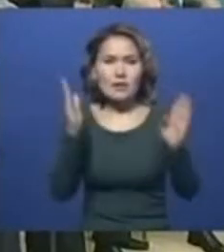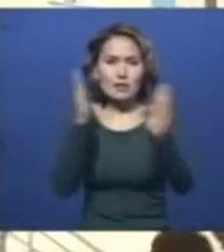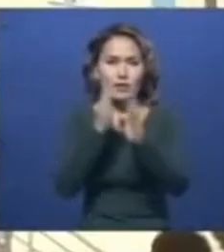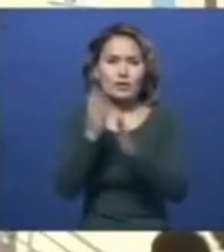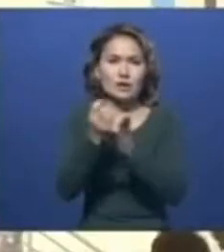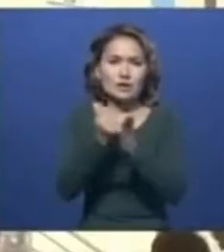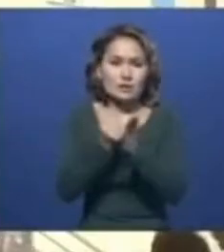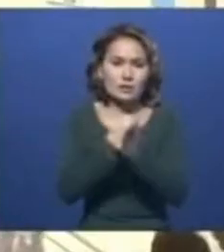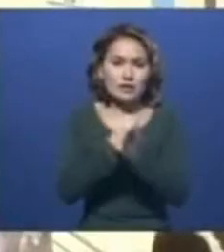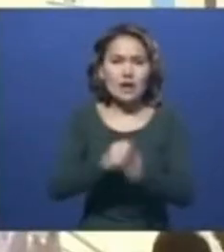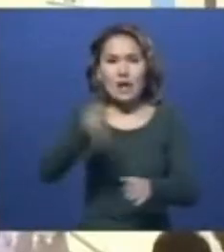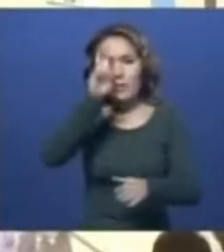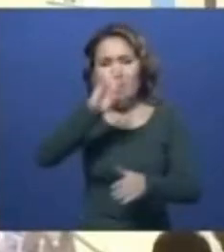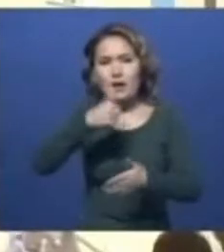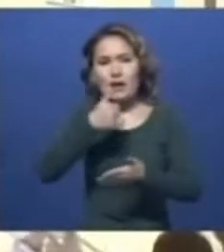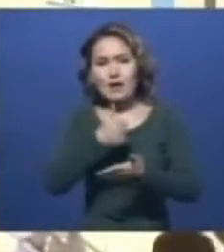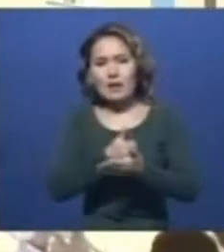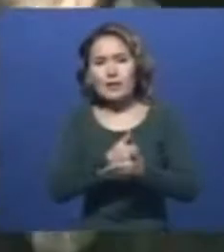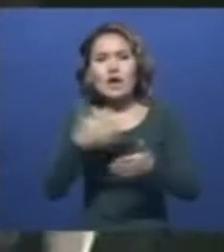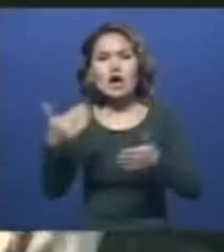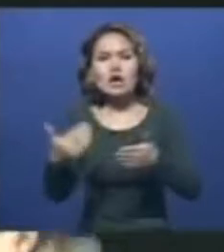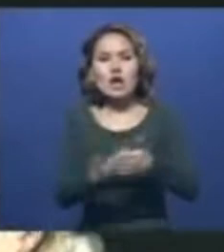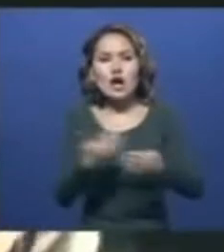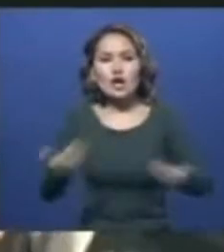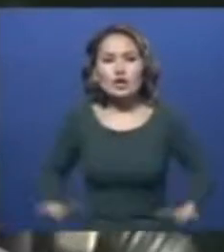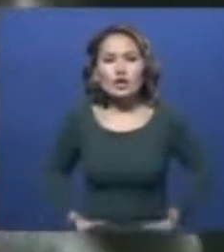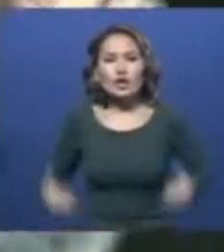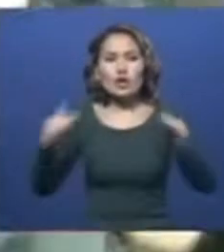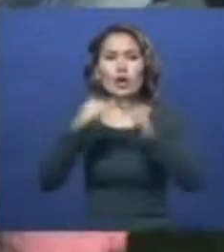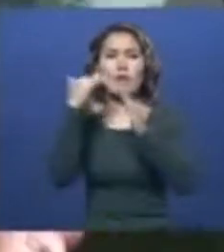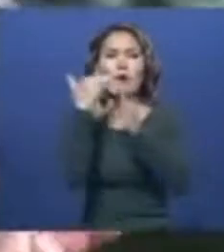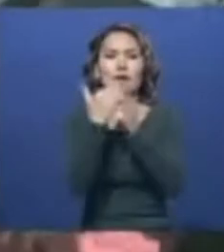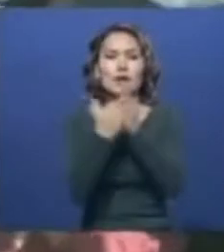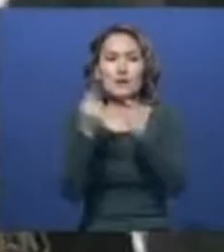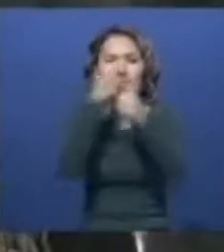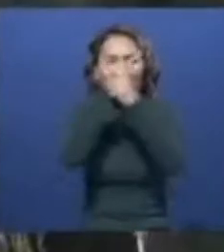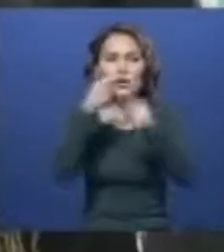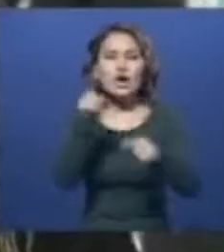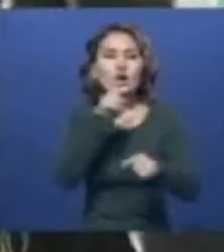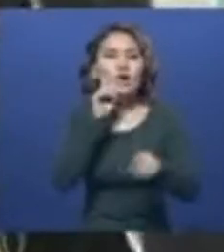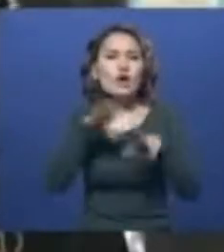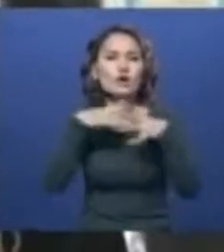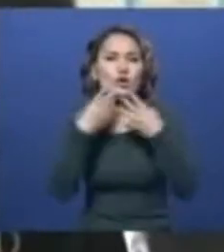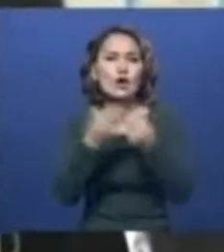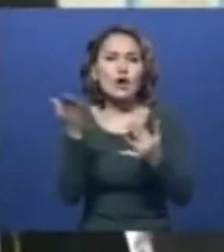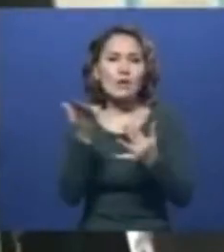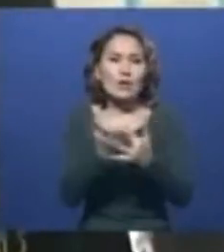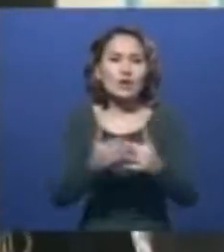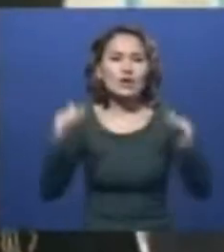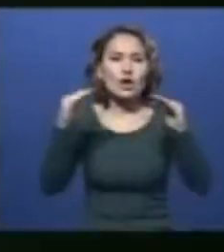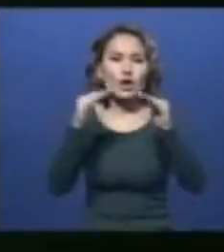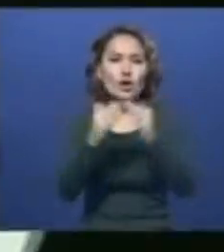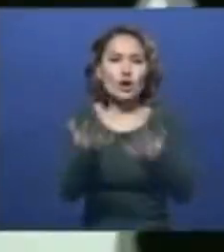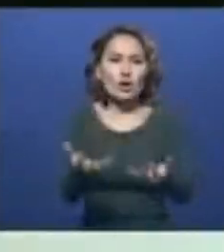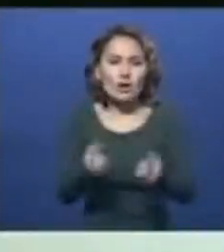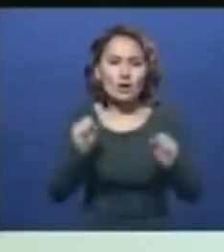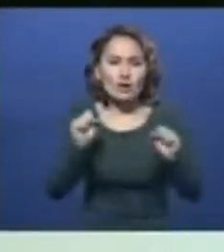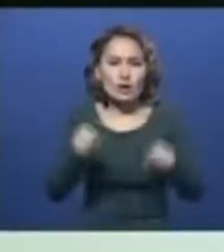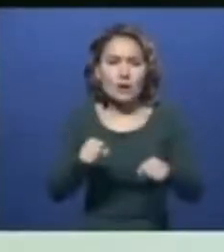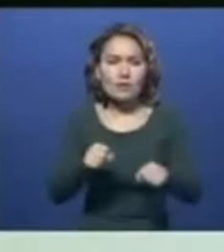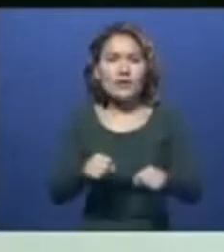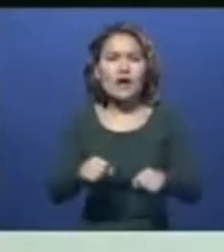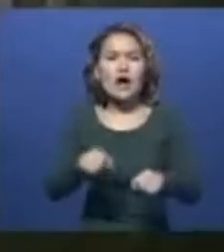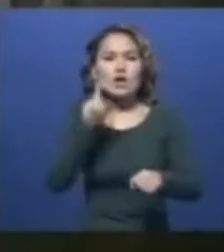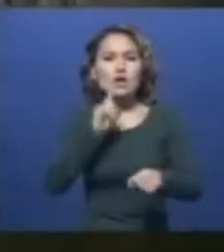ресурсы. Мемлекет басшысы жаңа тұрғын үй бағдарламасын жариялады. Онда жас отбасылар жеңілдетілген түрде баспана ала алады. Ол үшін